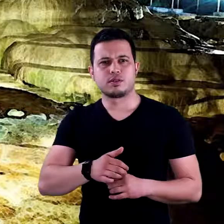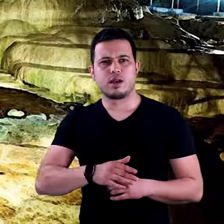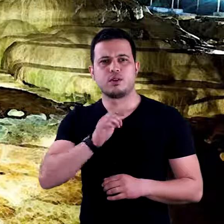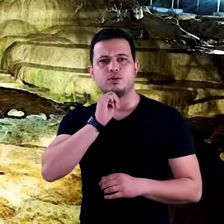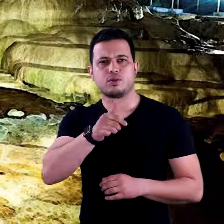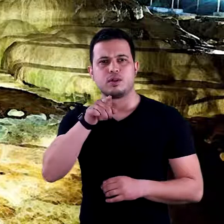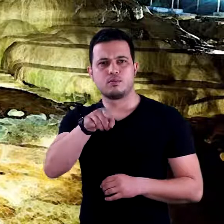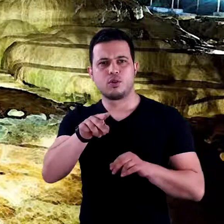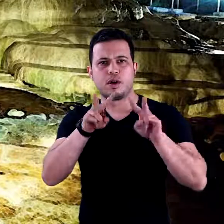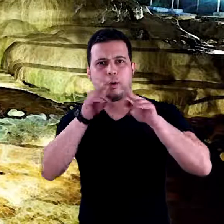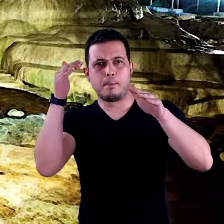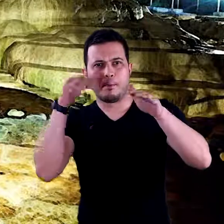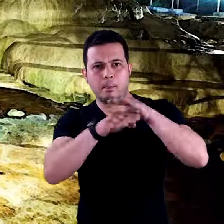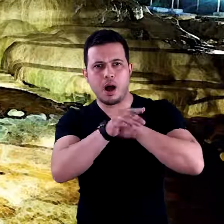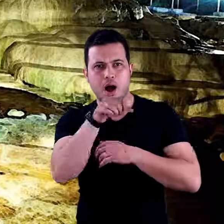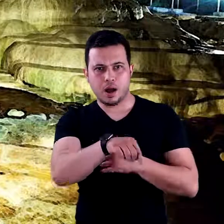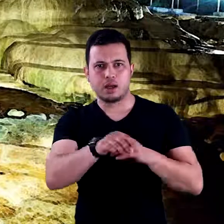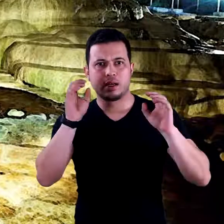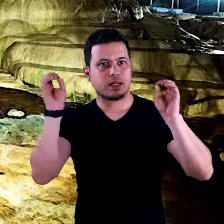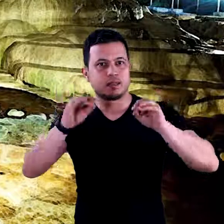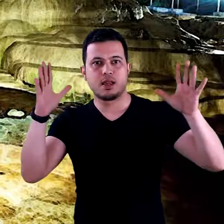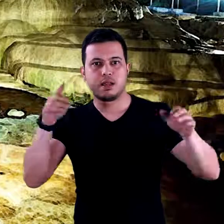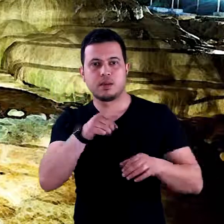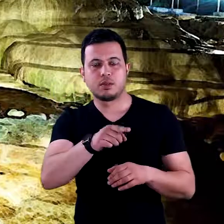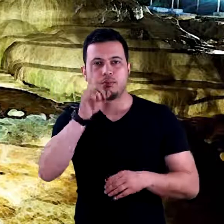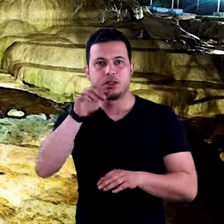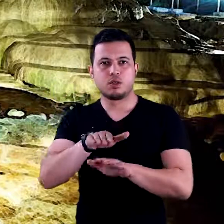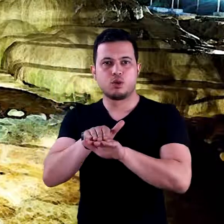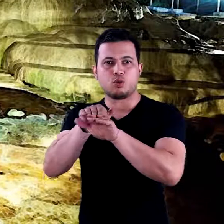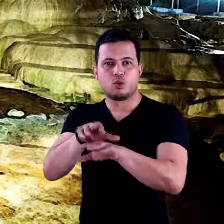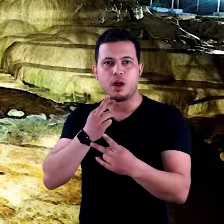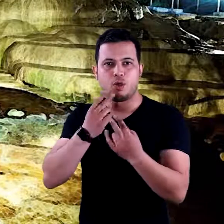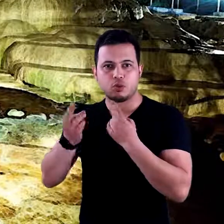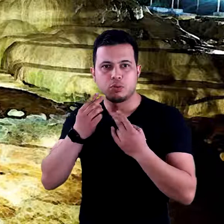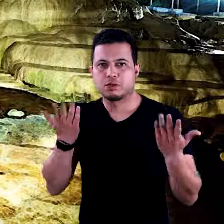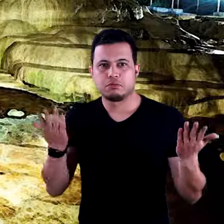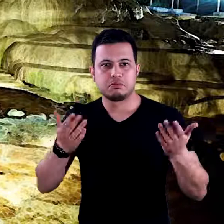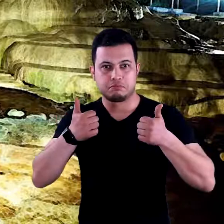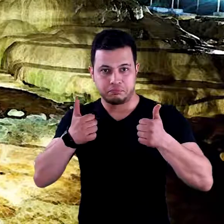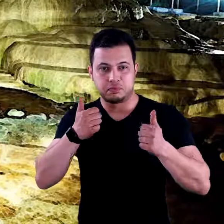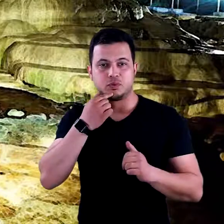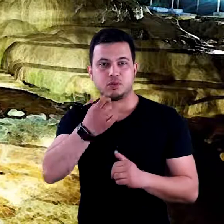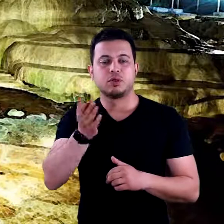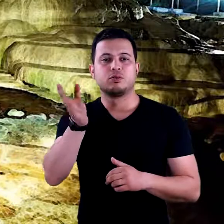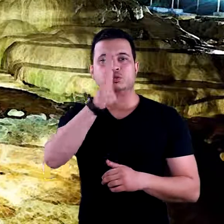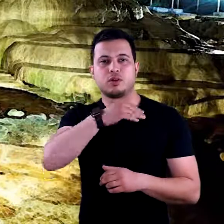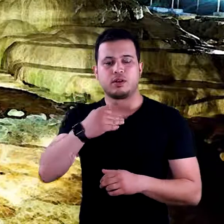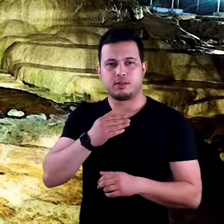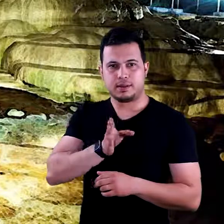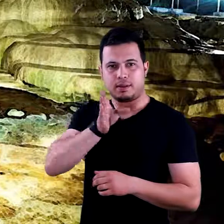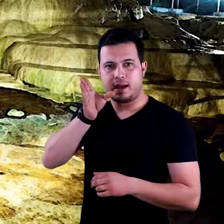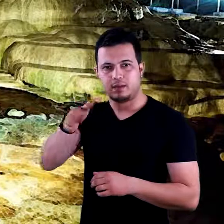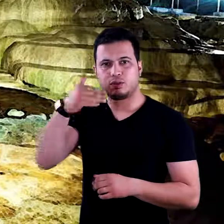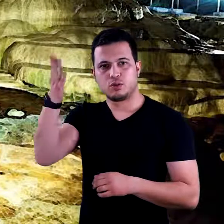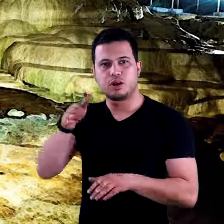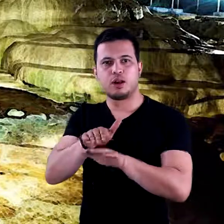Yoksa bu mağara sihirli miydi? Nasıl olur da bir kurbağa konuşabilirdi? Onların yanına geldiğinde